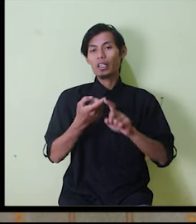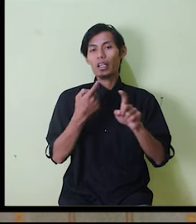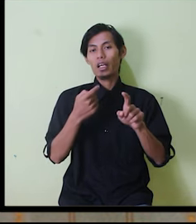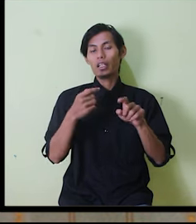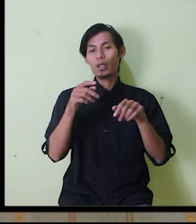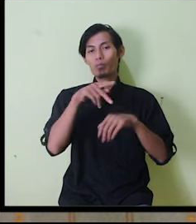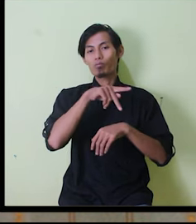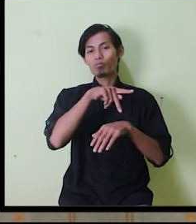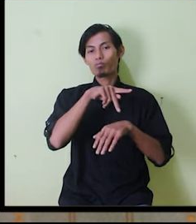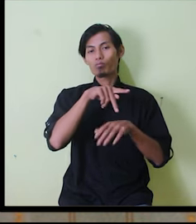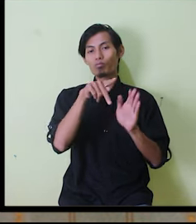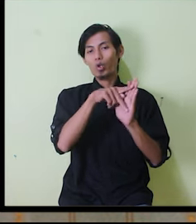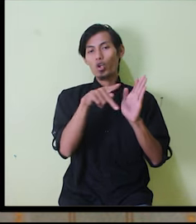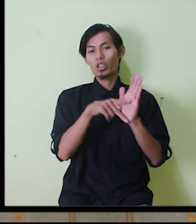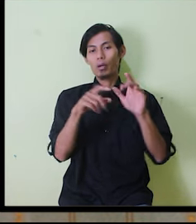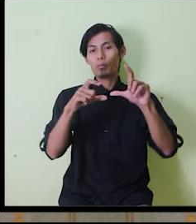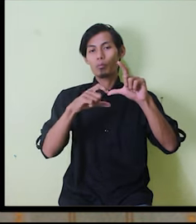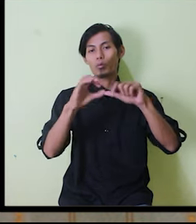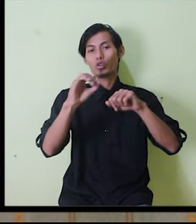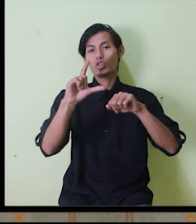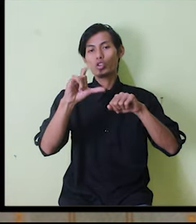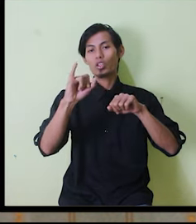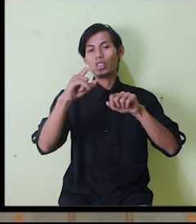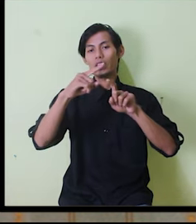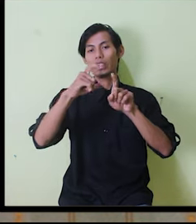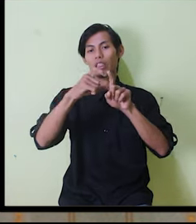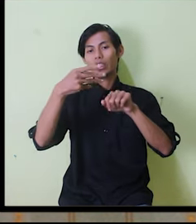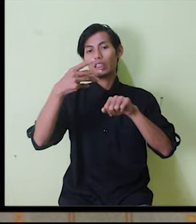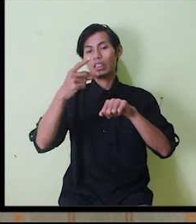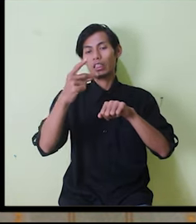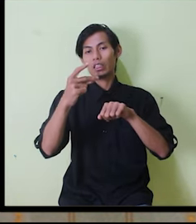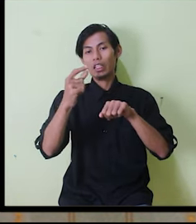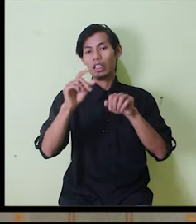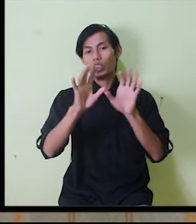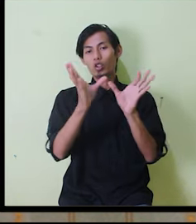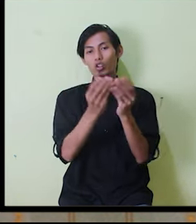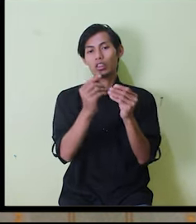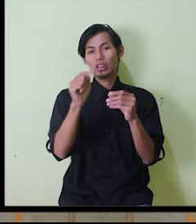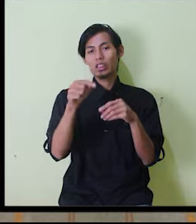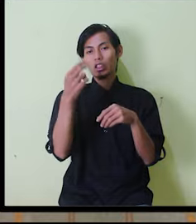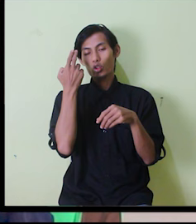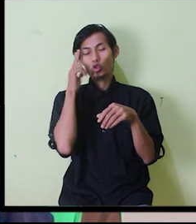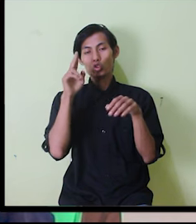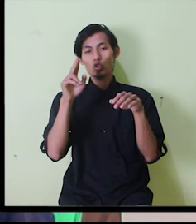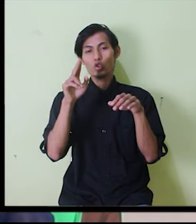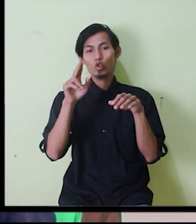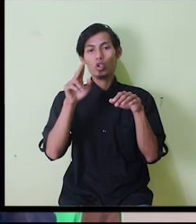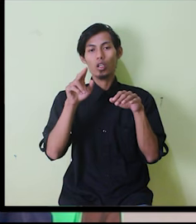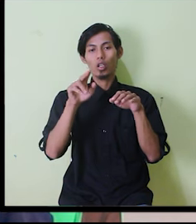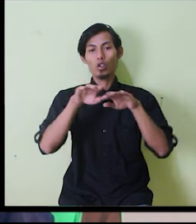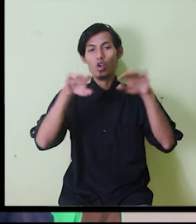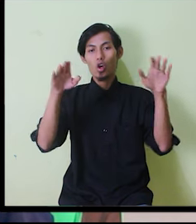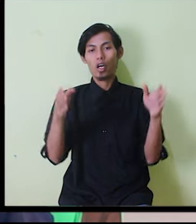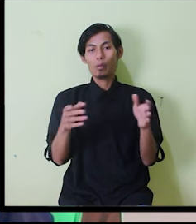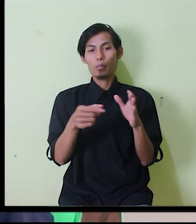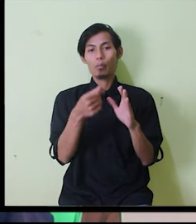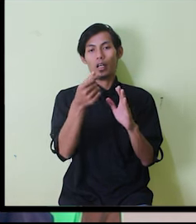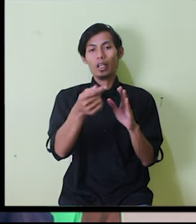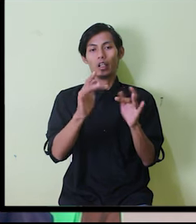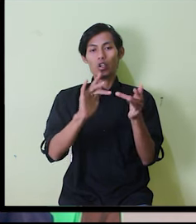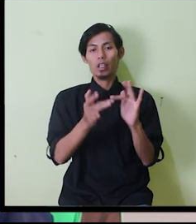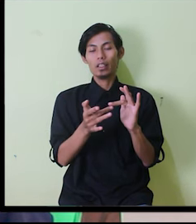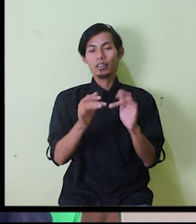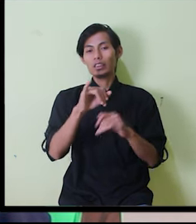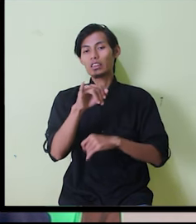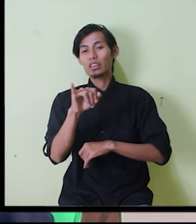program Solider inklusi ini dalam pengembangan loket pembayaran online Oh ya Jadi